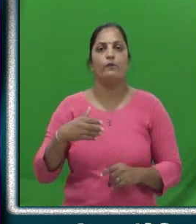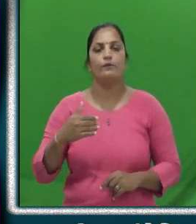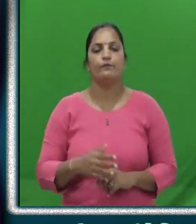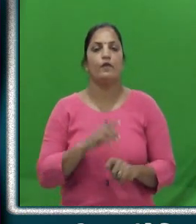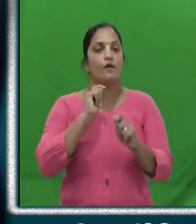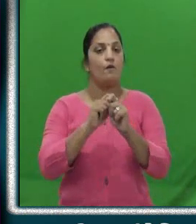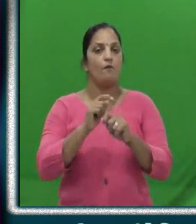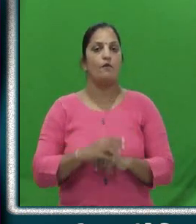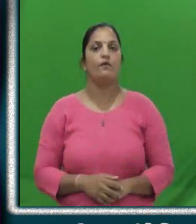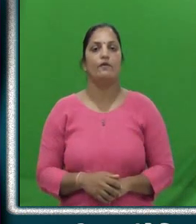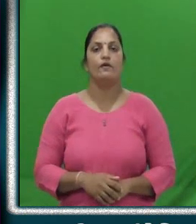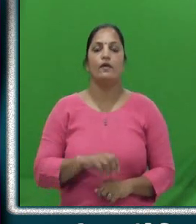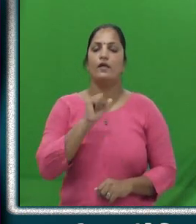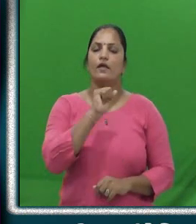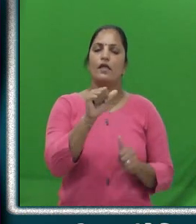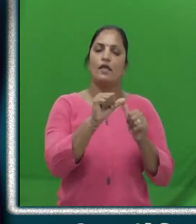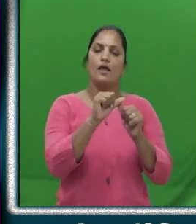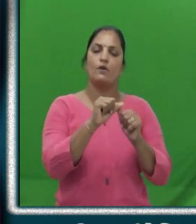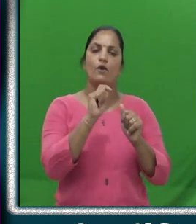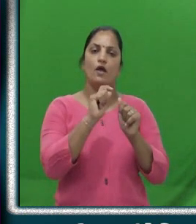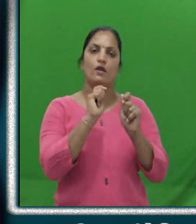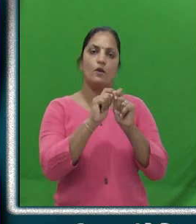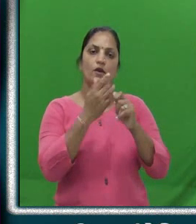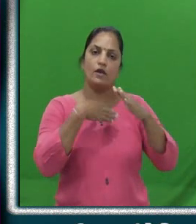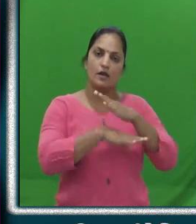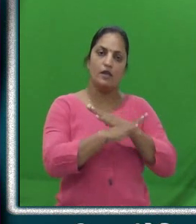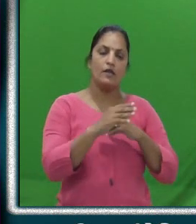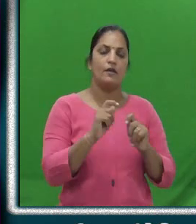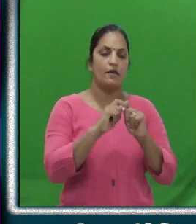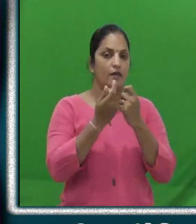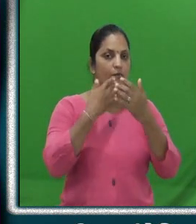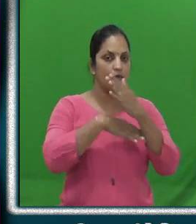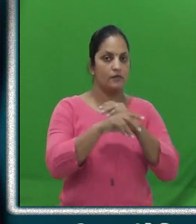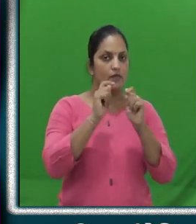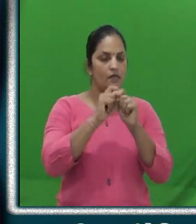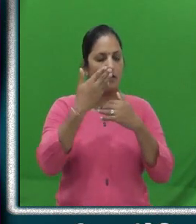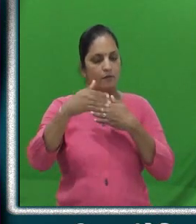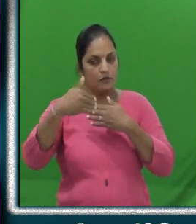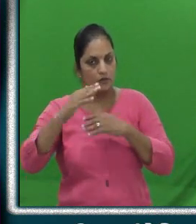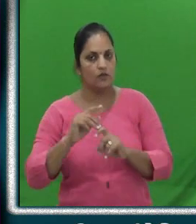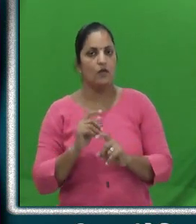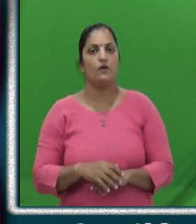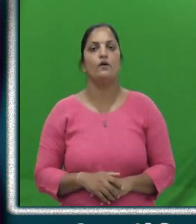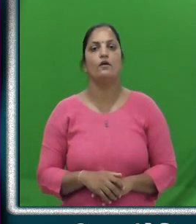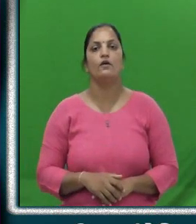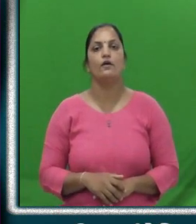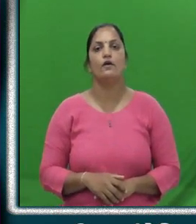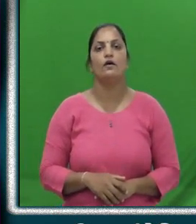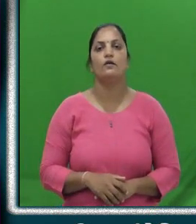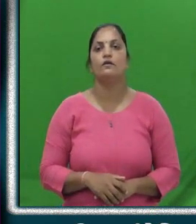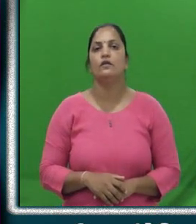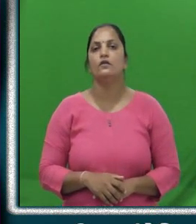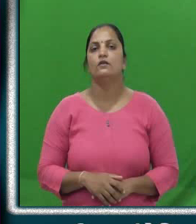ચાલુ રાખ્યું ટુ વર્ક વિથ હિમ તેની સાથે અરુણ કૃષ્ણમૂર્તિ સાથે કામ ચાલુ રાખ્યું